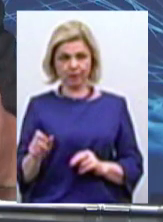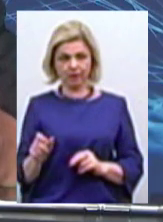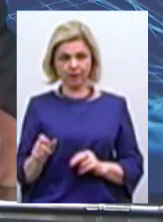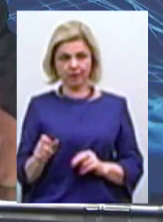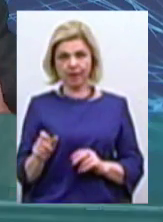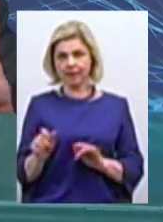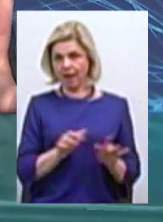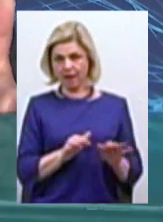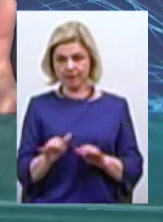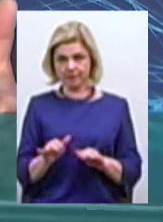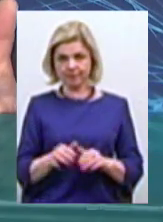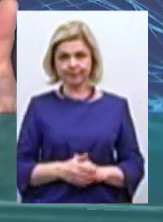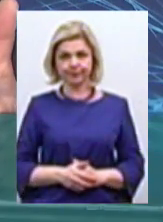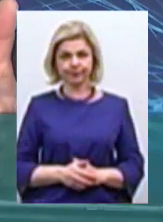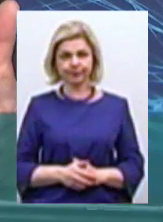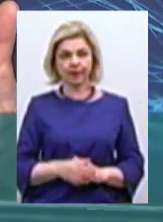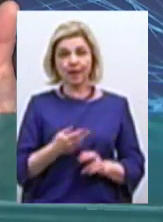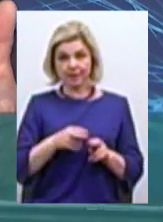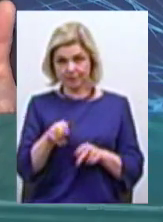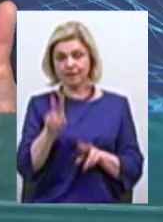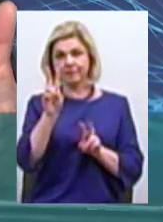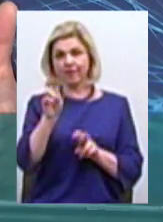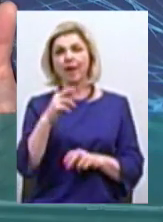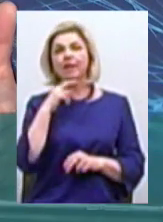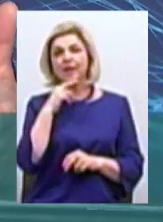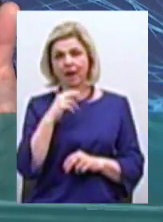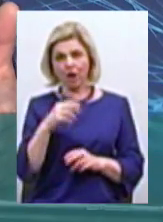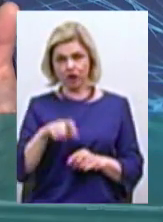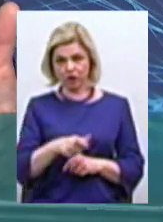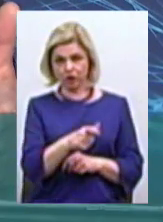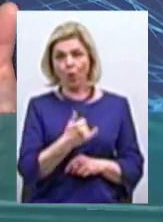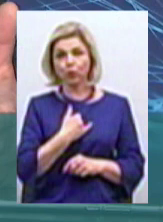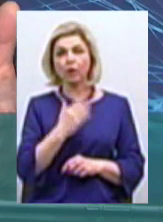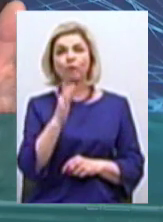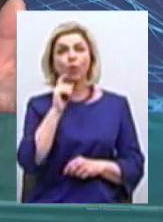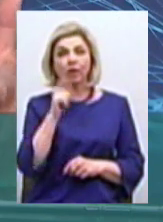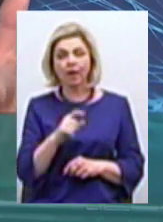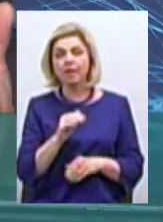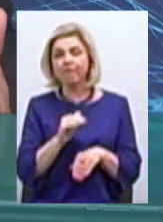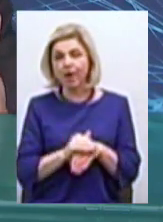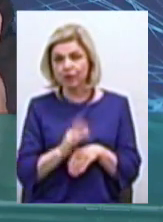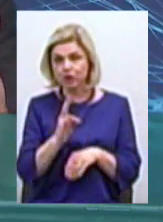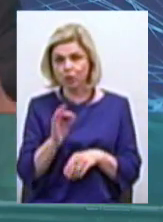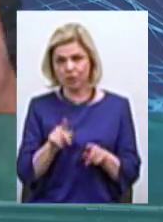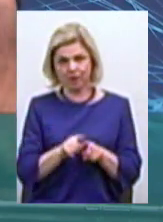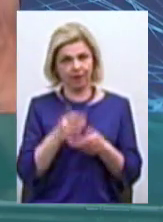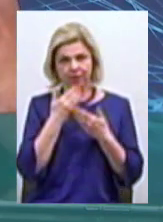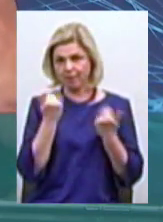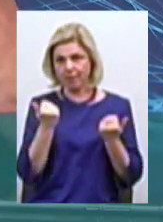людська діяльність. Це дика річка. У нас в Україні фактично таких немає. І сьогодні Південний Буг – це